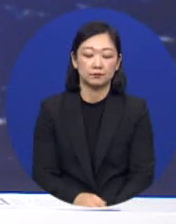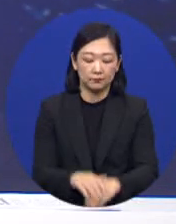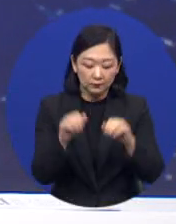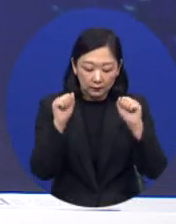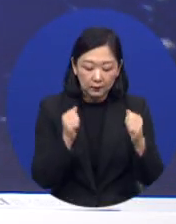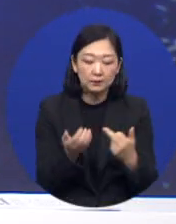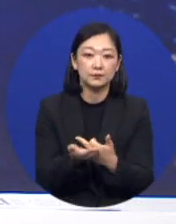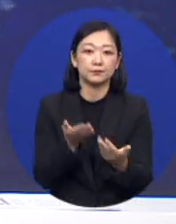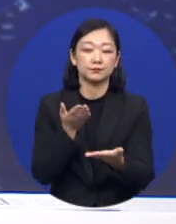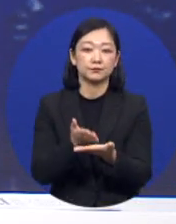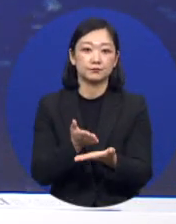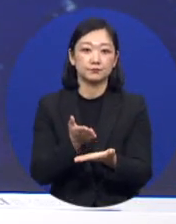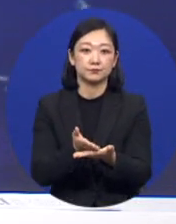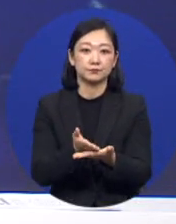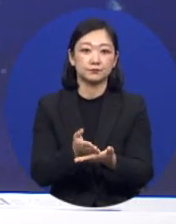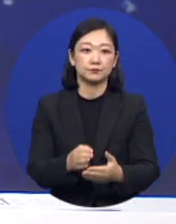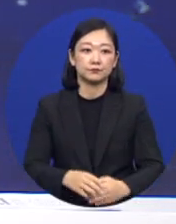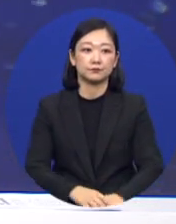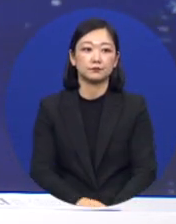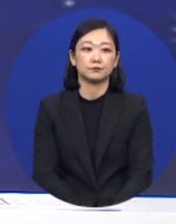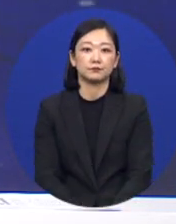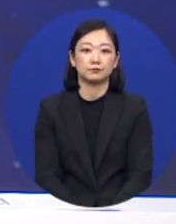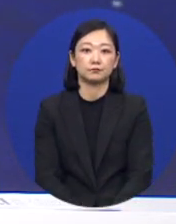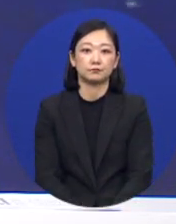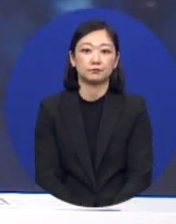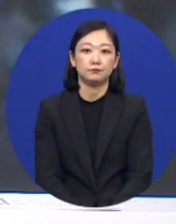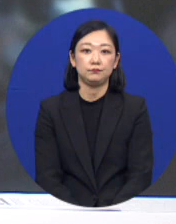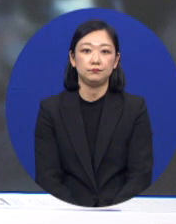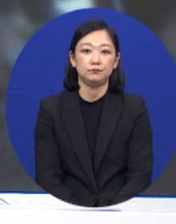여러분 안녕하십니까? 뉴스데스크 제주입니다.